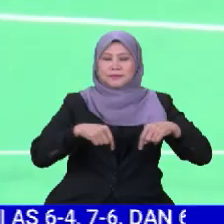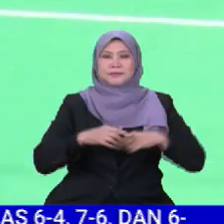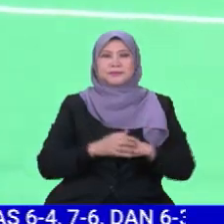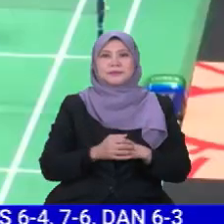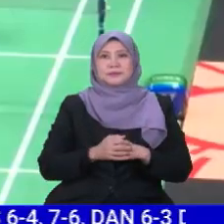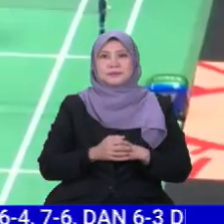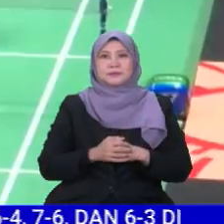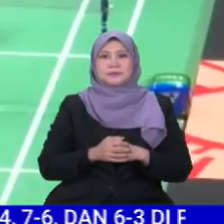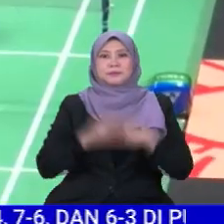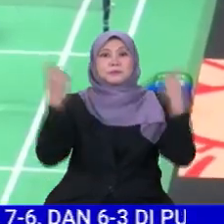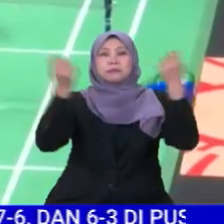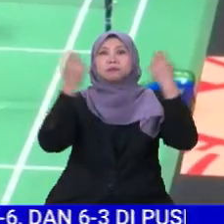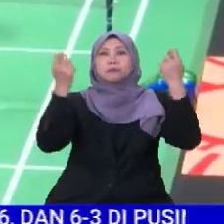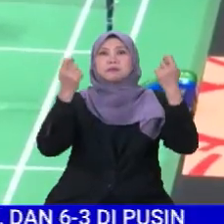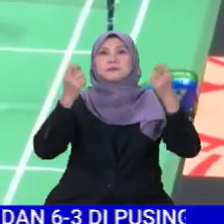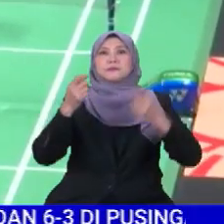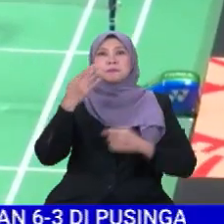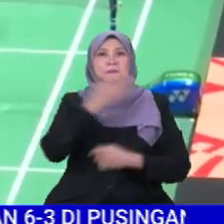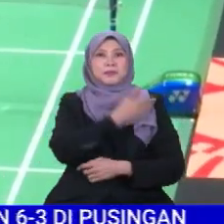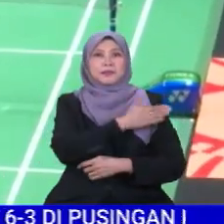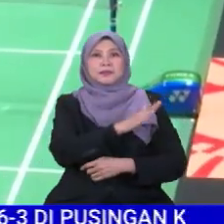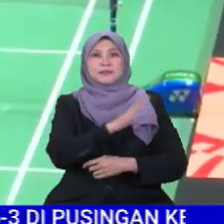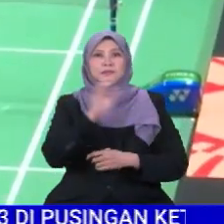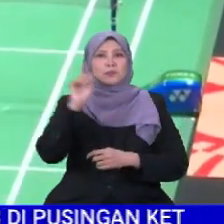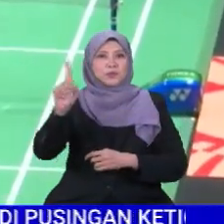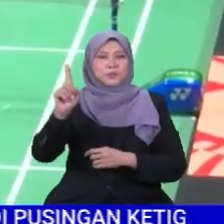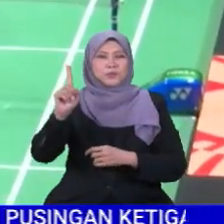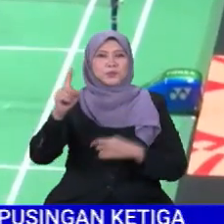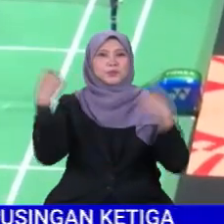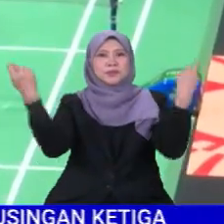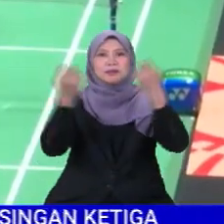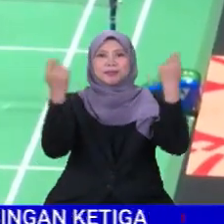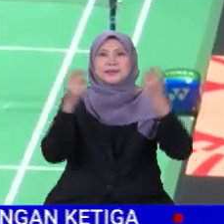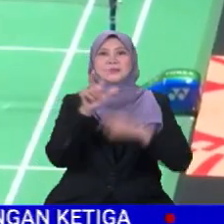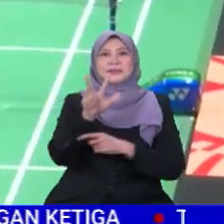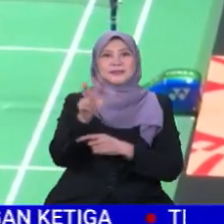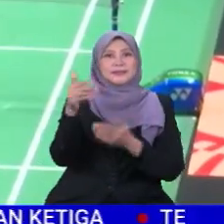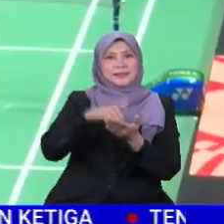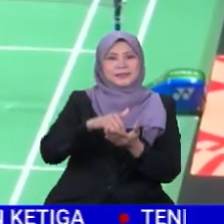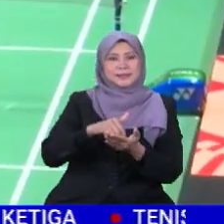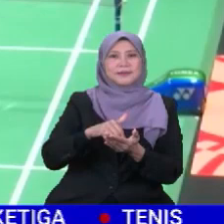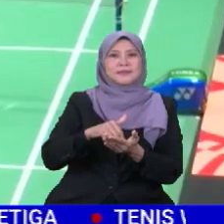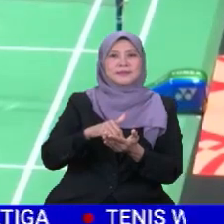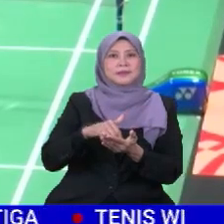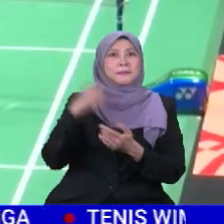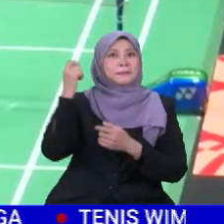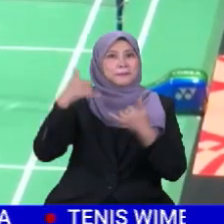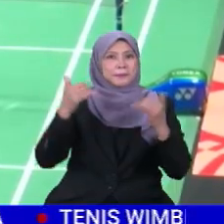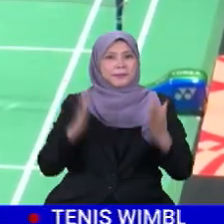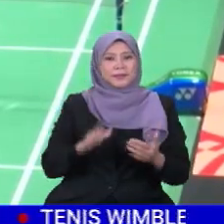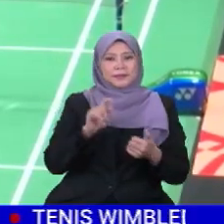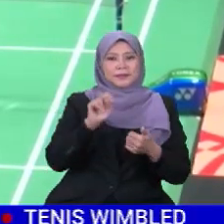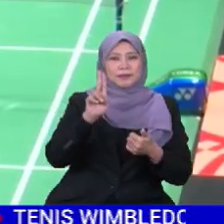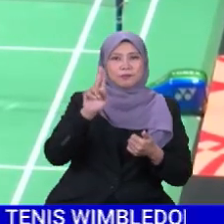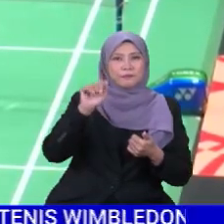Dalam majlis tersebut, bekas pemain nombor satu dunia itu diraikan bersama tiga lagi legenda dunia iaitu Taufik